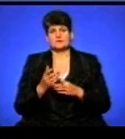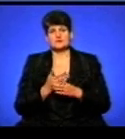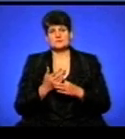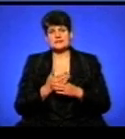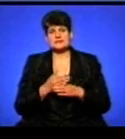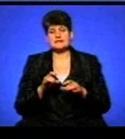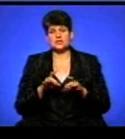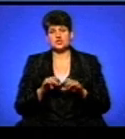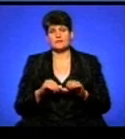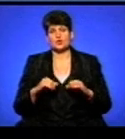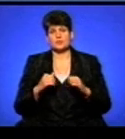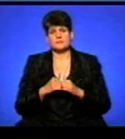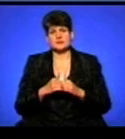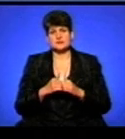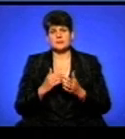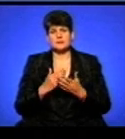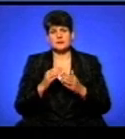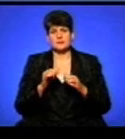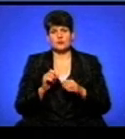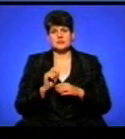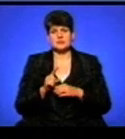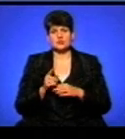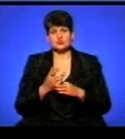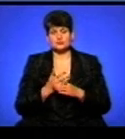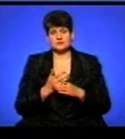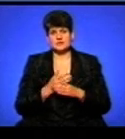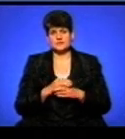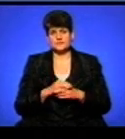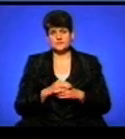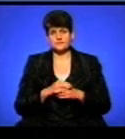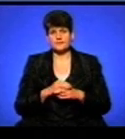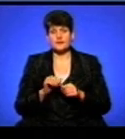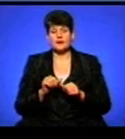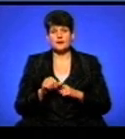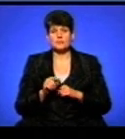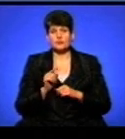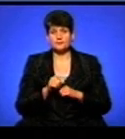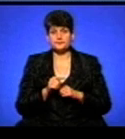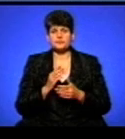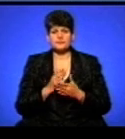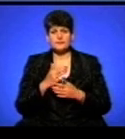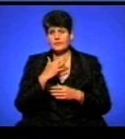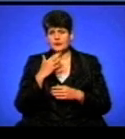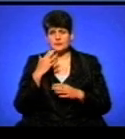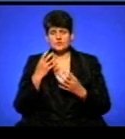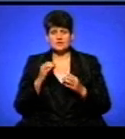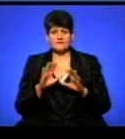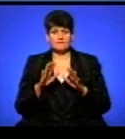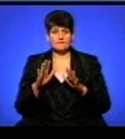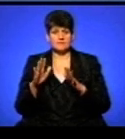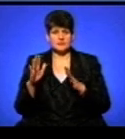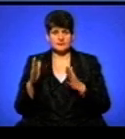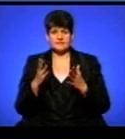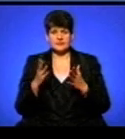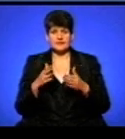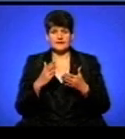за рішенням комісії має право призначена субсидія бути. І крім того, є багато ще ряд випадків, де